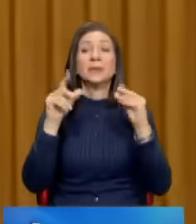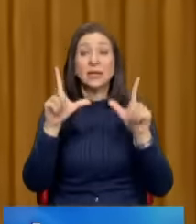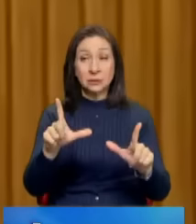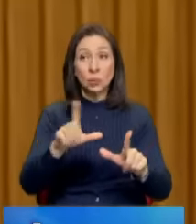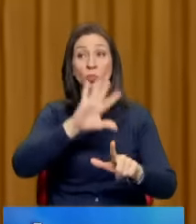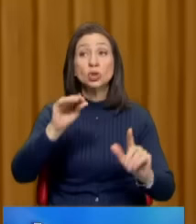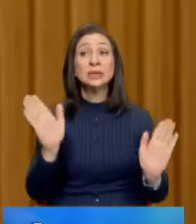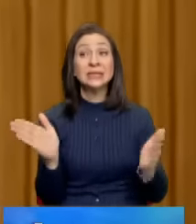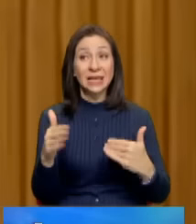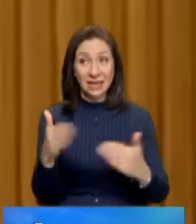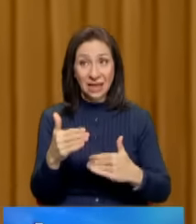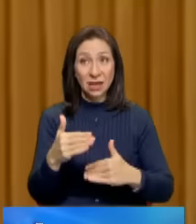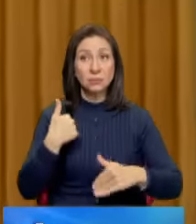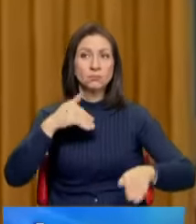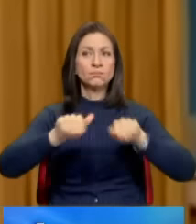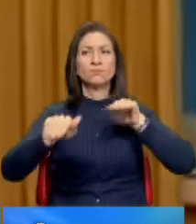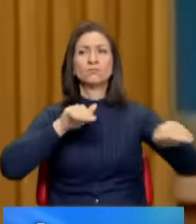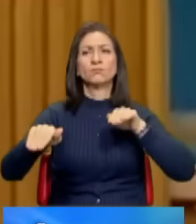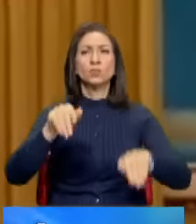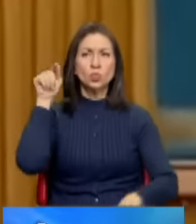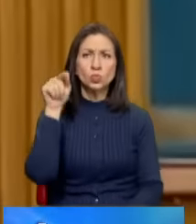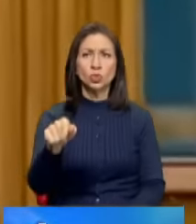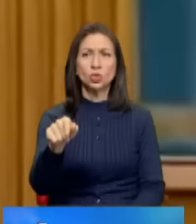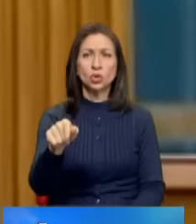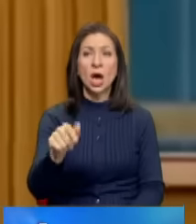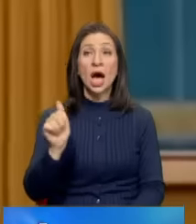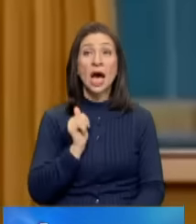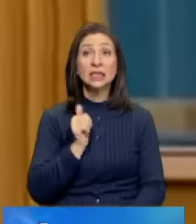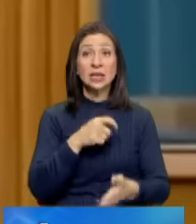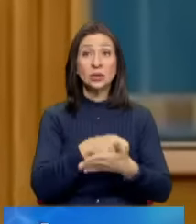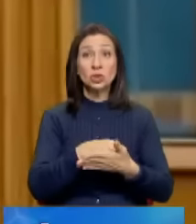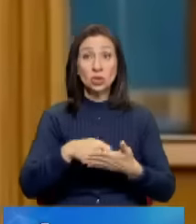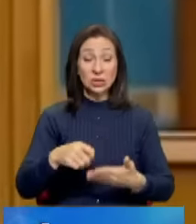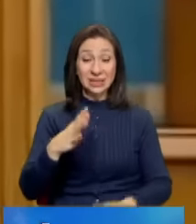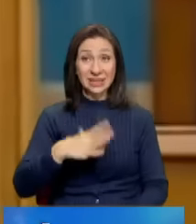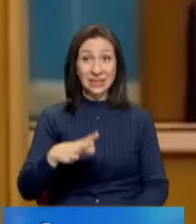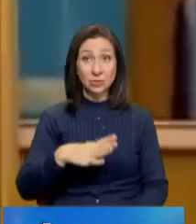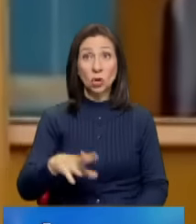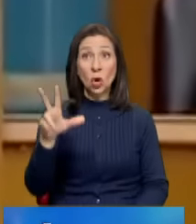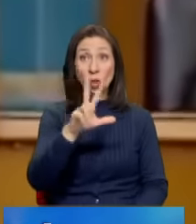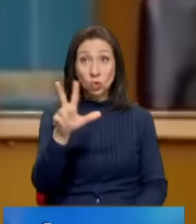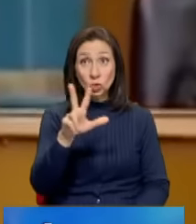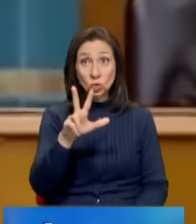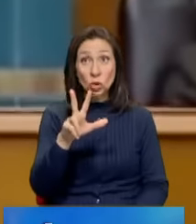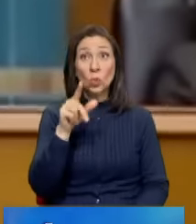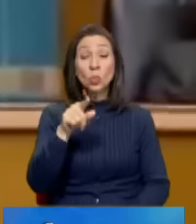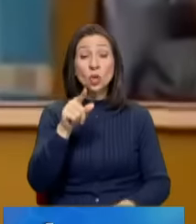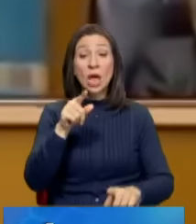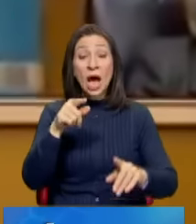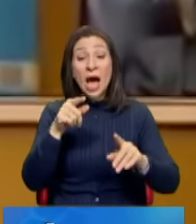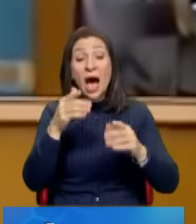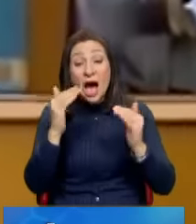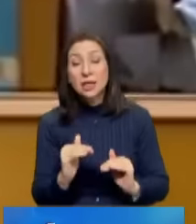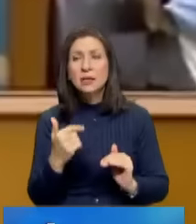Bütün sendikalara çağrımız budur. Asgari ücret talebimiz 30, bunun altında